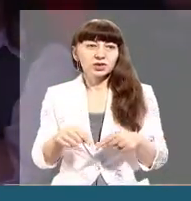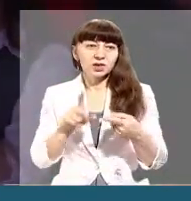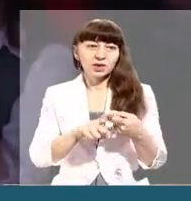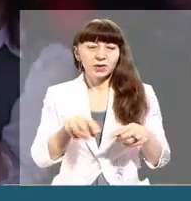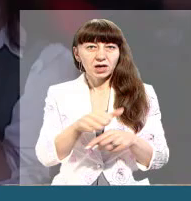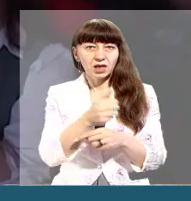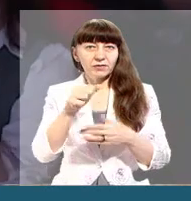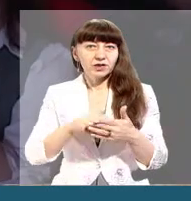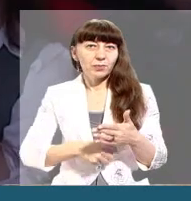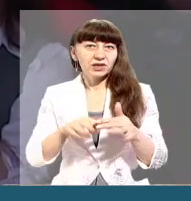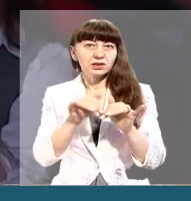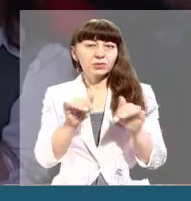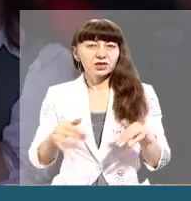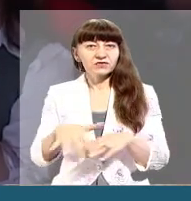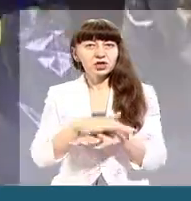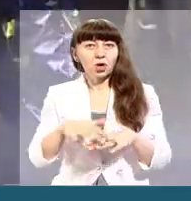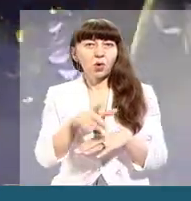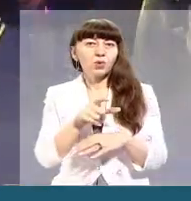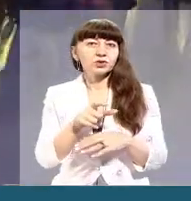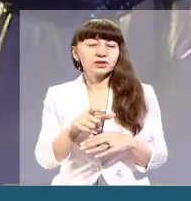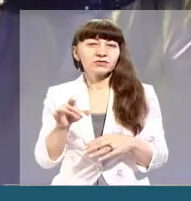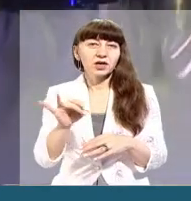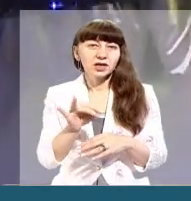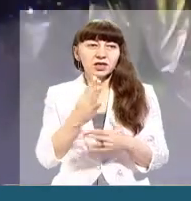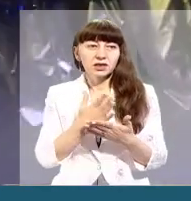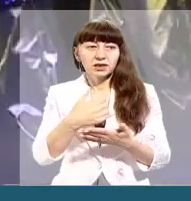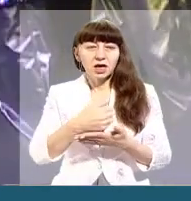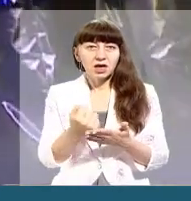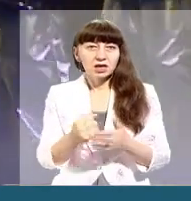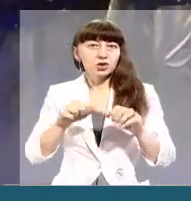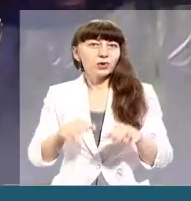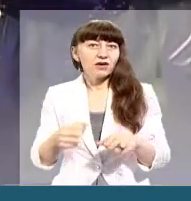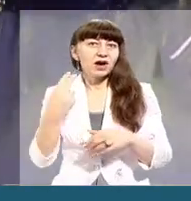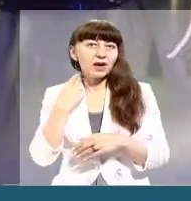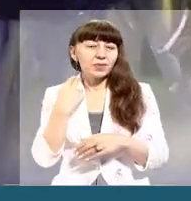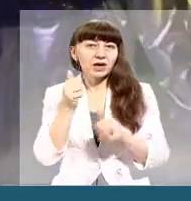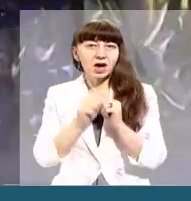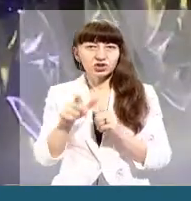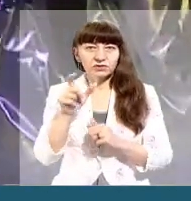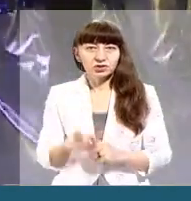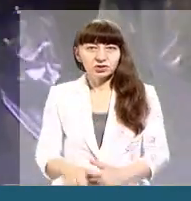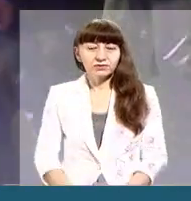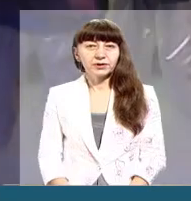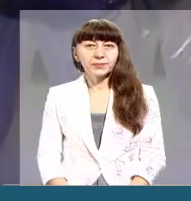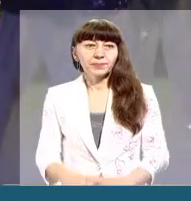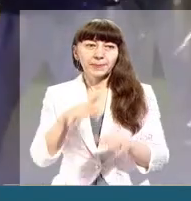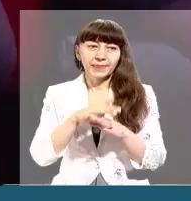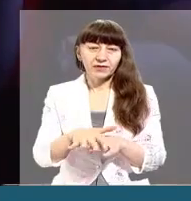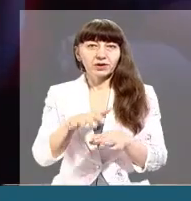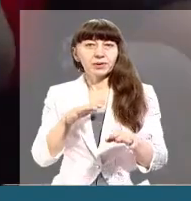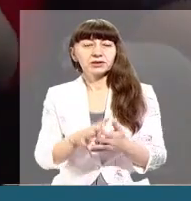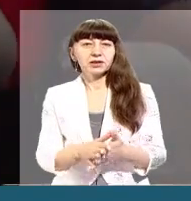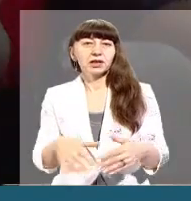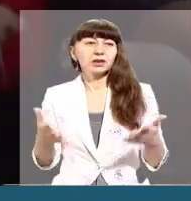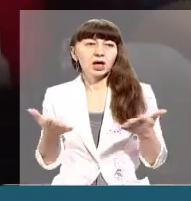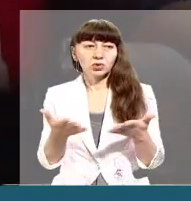закреплены основные принципы развития общества, а также изложены гарантии, права и обязанности каждого гражданина, соблюдение и